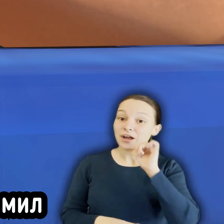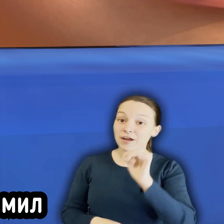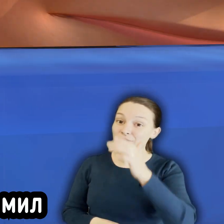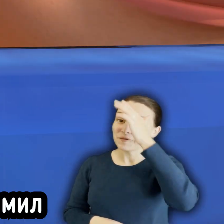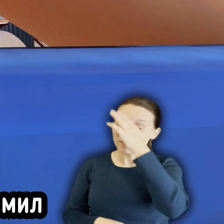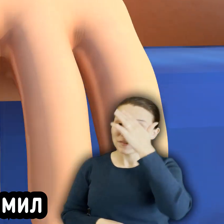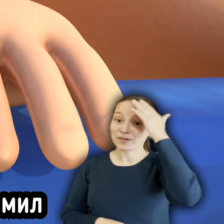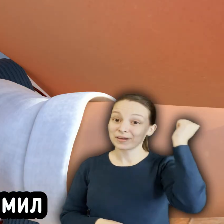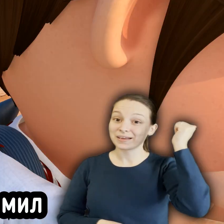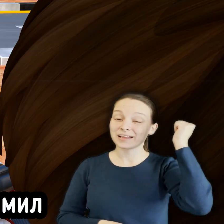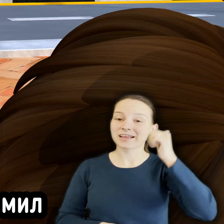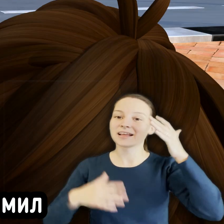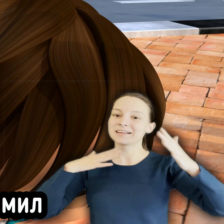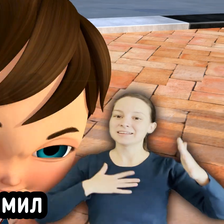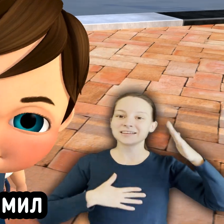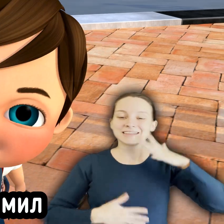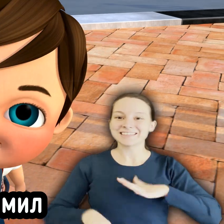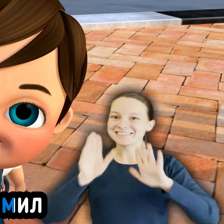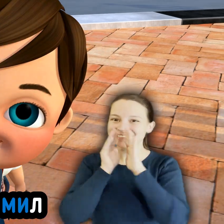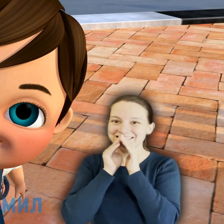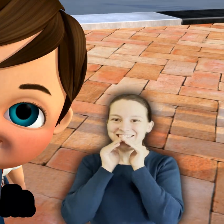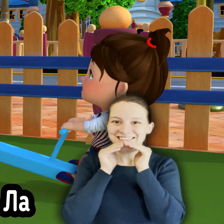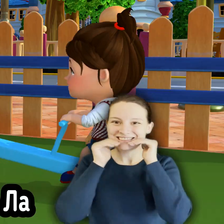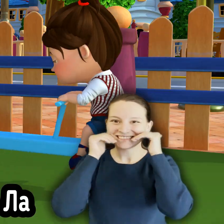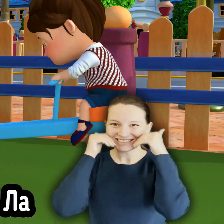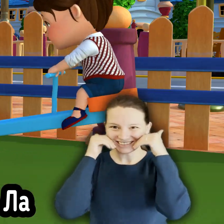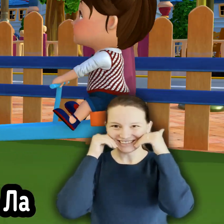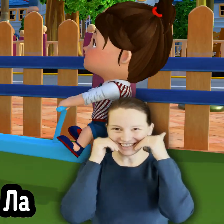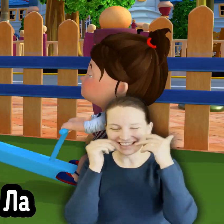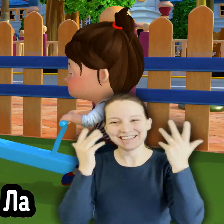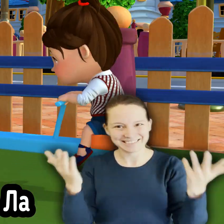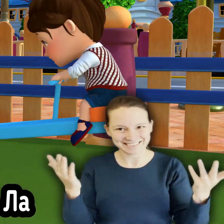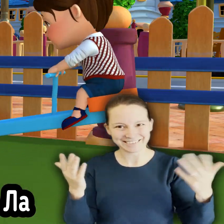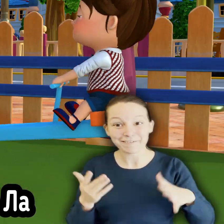Будь для всех приветлив, мил.